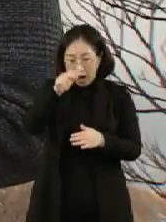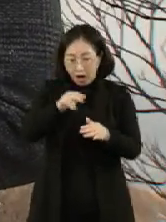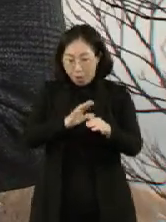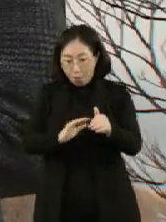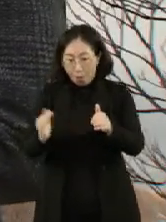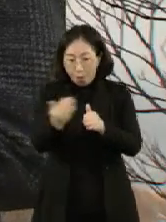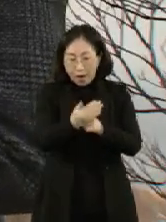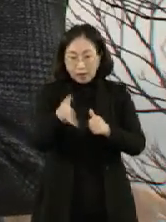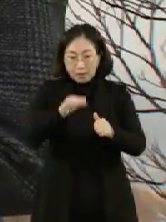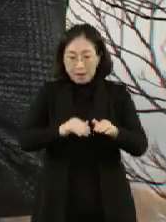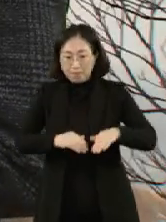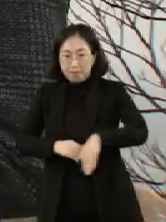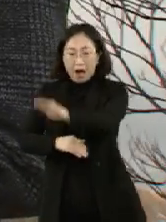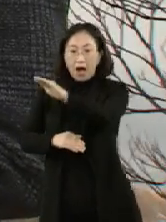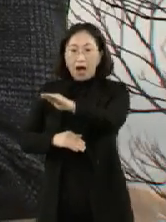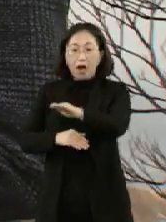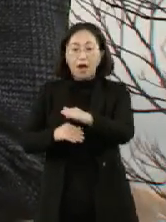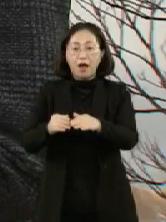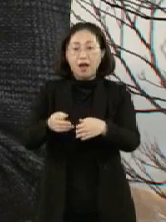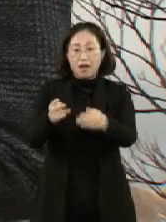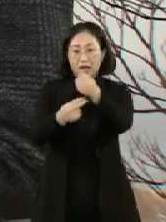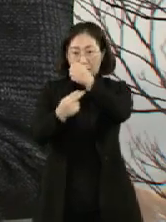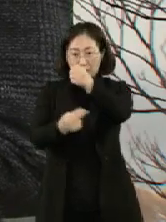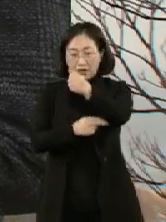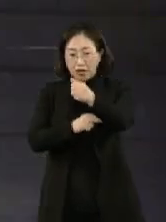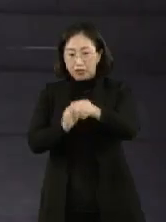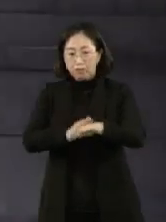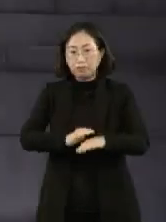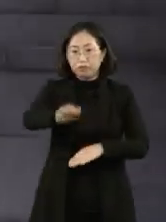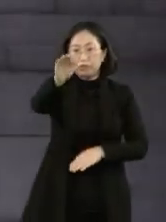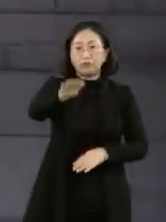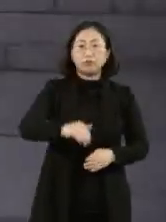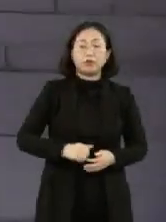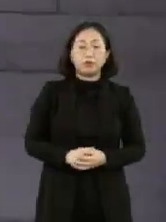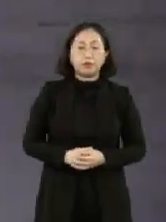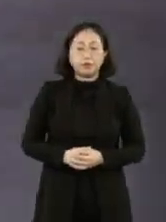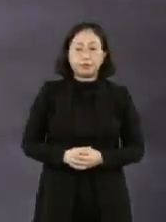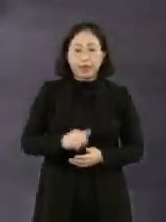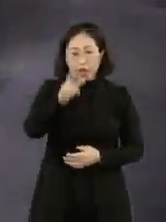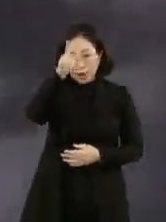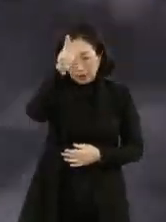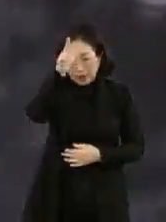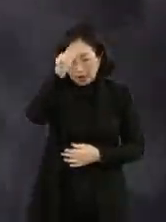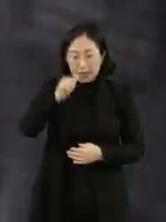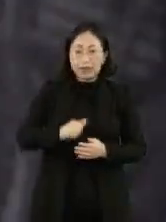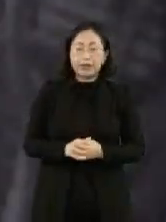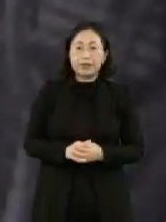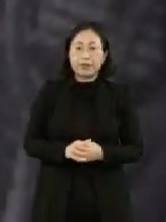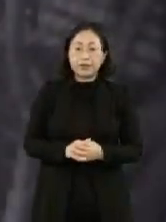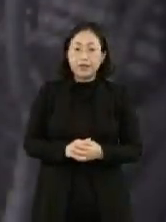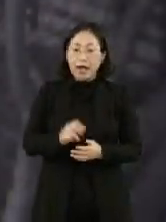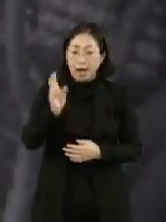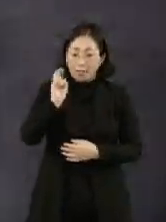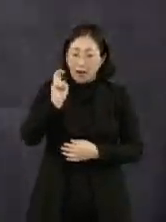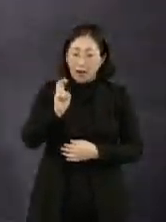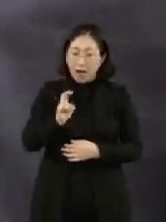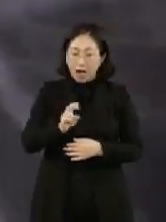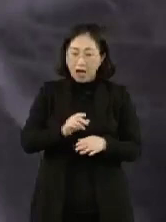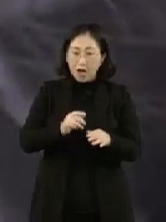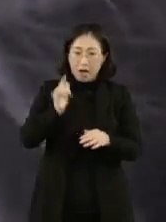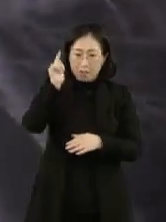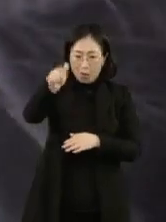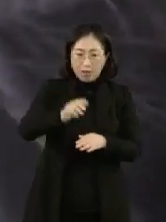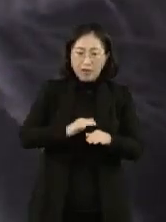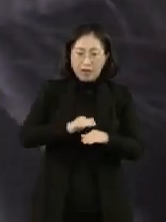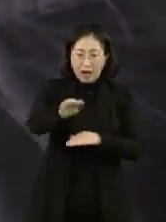간에 이 씬의 파리를 건너 현장을 유이 벗어났습니다 경찰은 차량이 이미 관내를 벗어났을 것으로 보고 해당